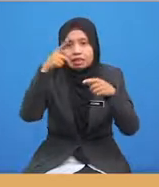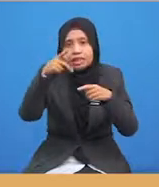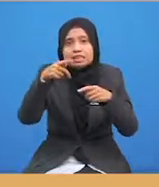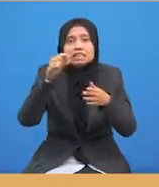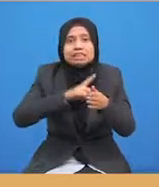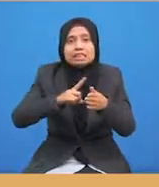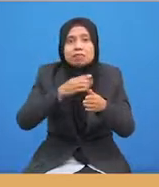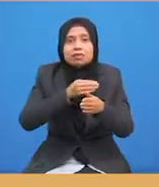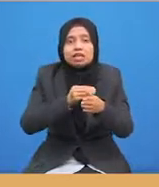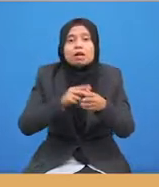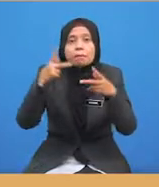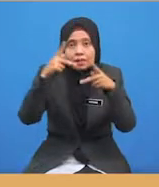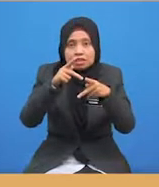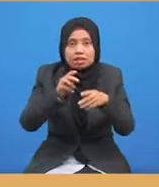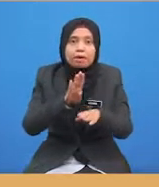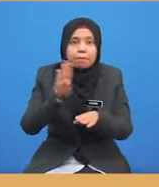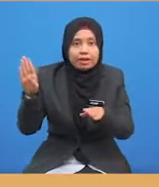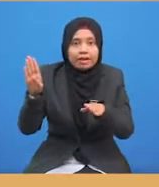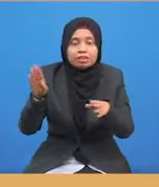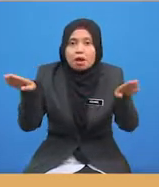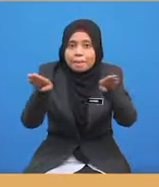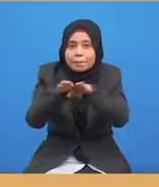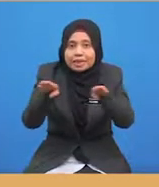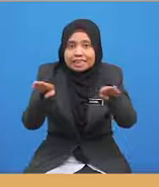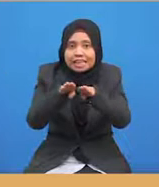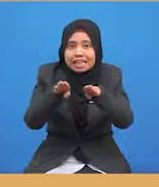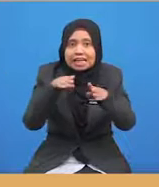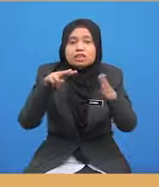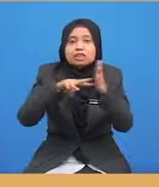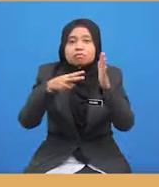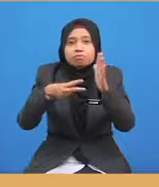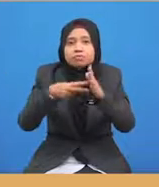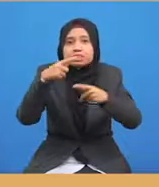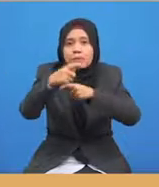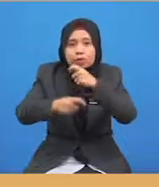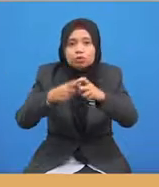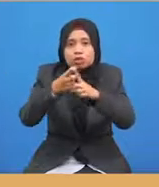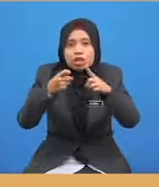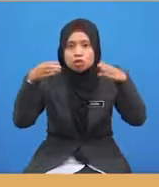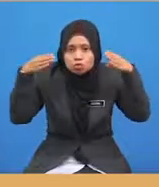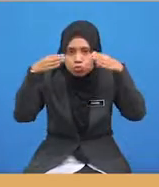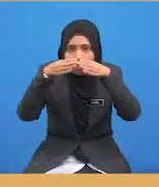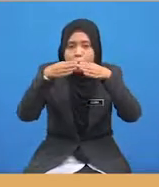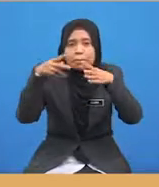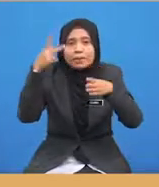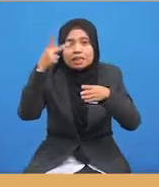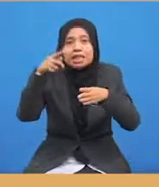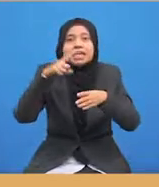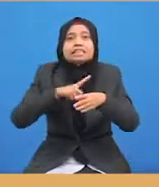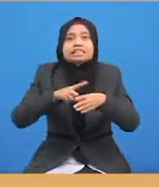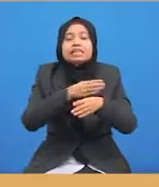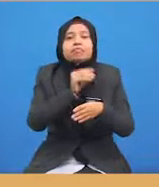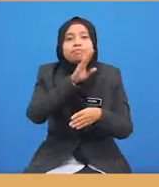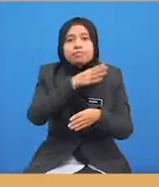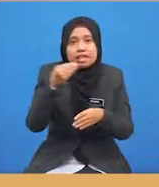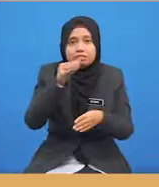Barat. Ketiga, membandingkan konsep tamadun dari sudut pandangan Islam dan sudut